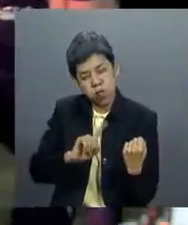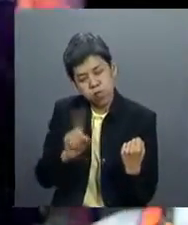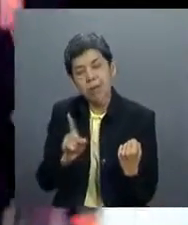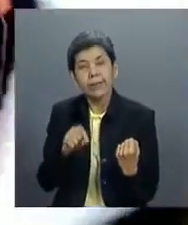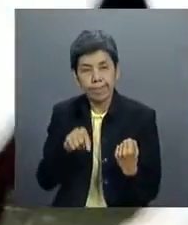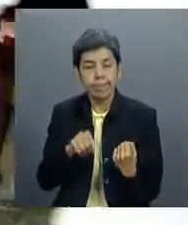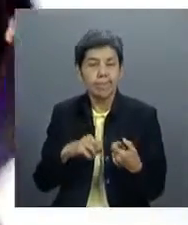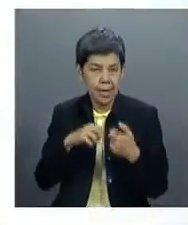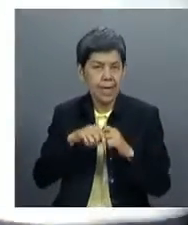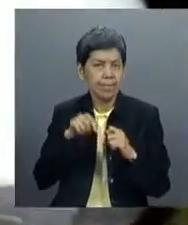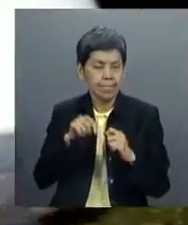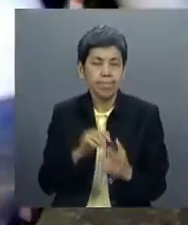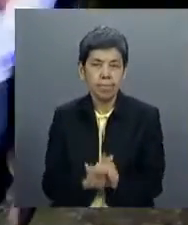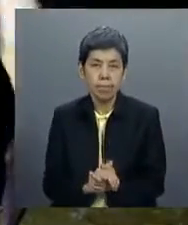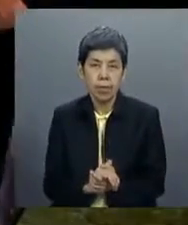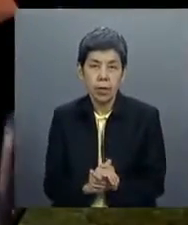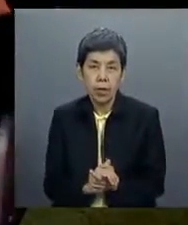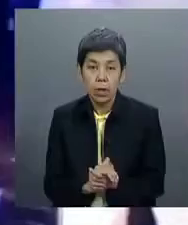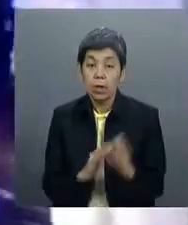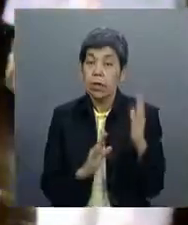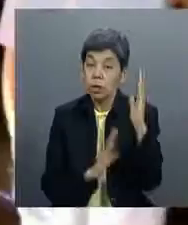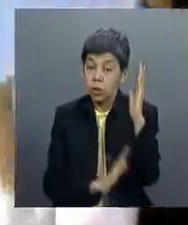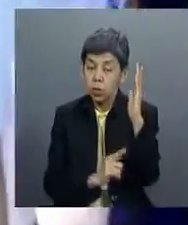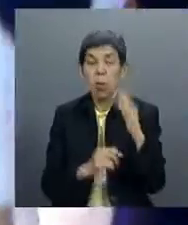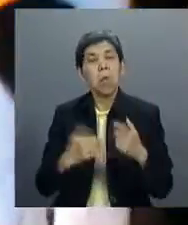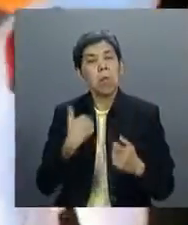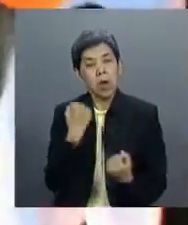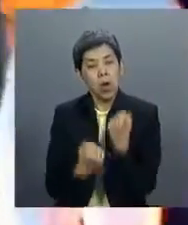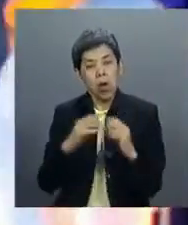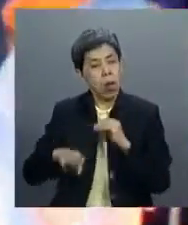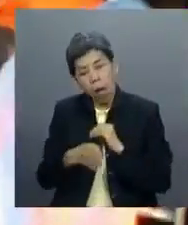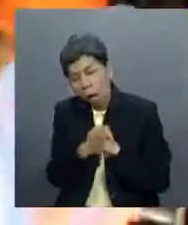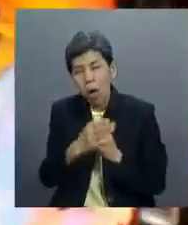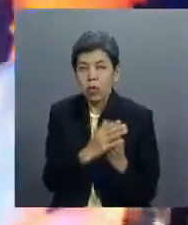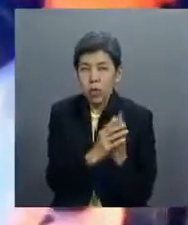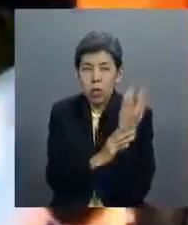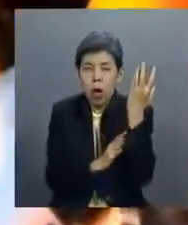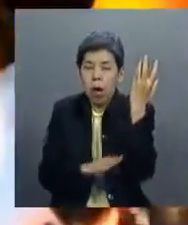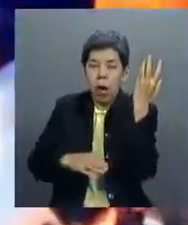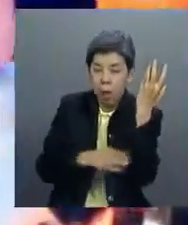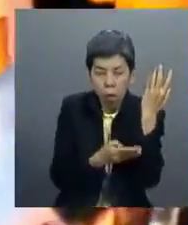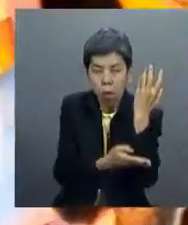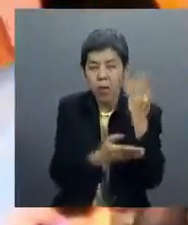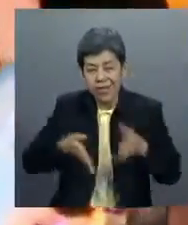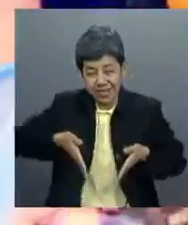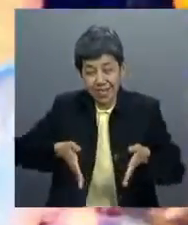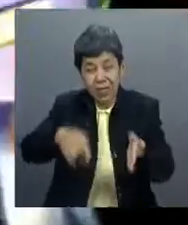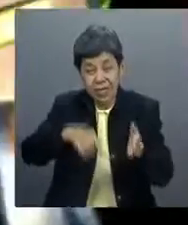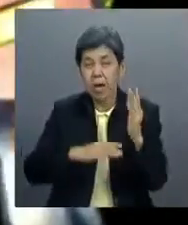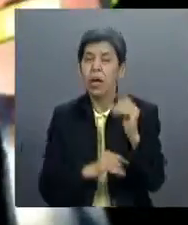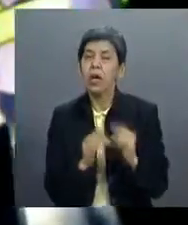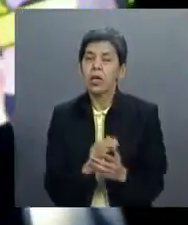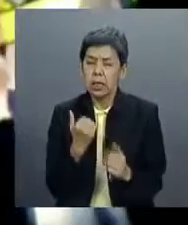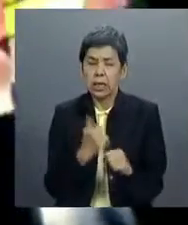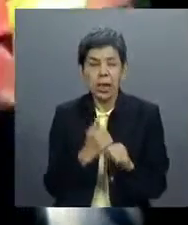กำหนดส่วนที่จังหวัดชุมพรเกิดอุบัติเหตุรถยนต์เสียหลักชนกับต้นปาล์มริมถนนเพชรเกษมชุมพรระนอง